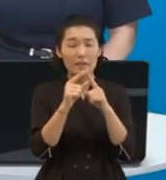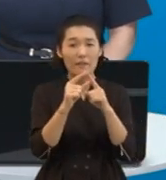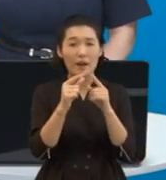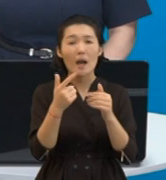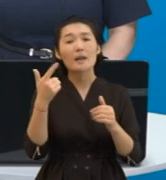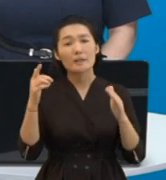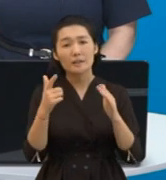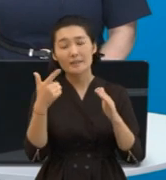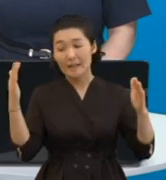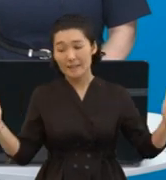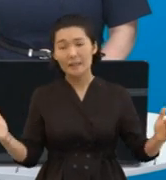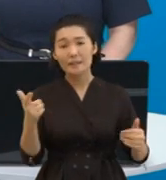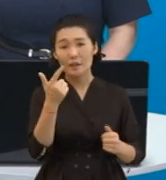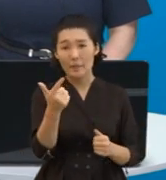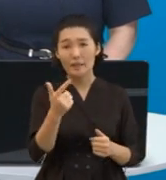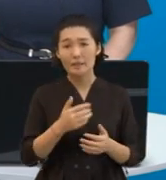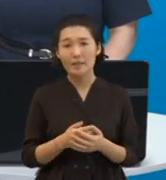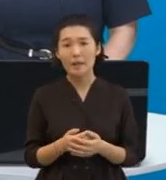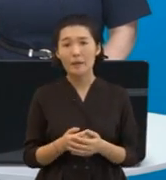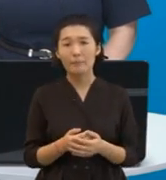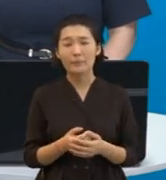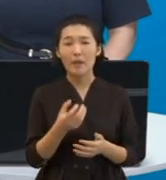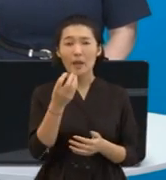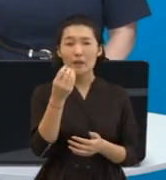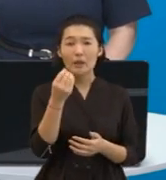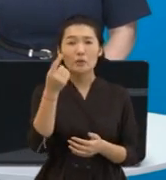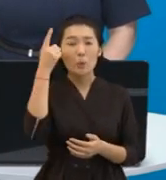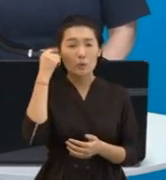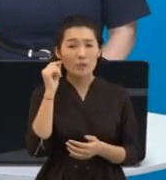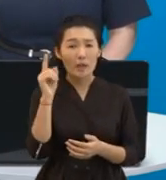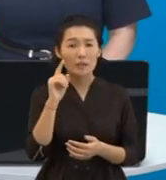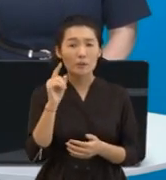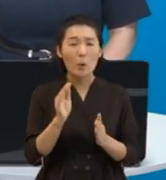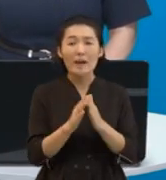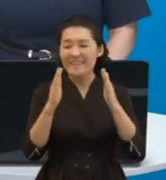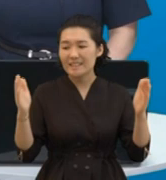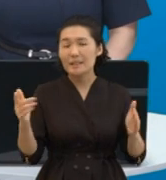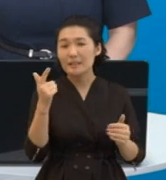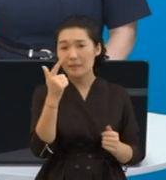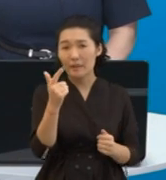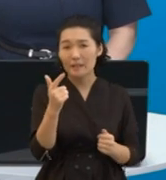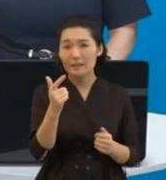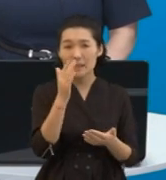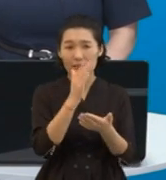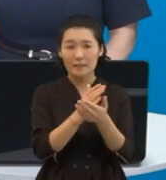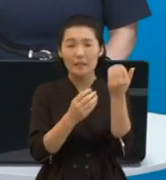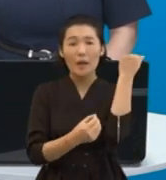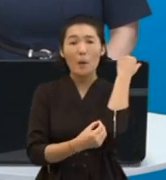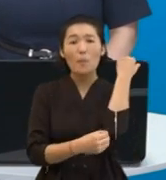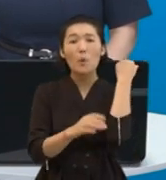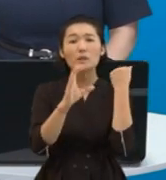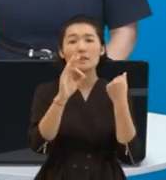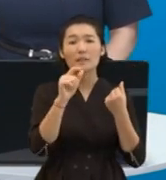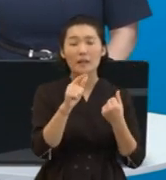мягким знаком и конечно же узнали что разделительный мягкий знак стоит после согласных